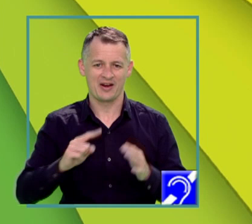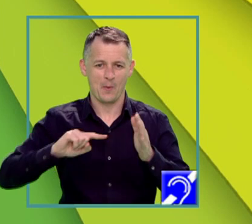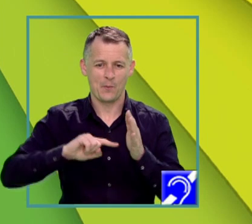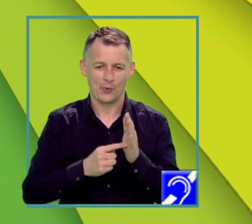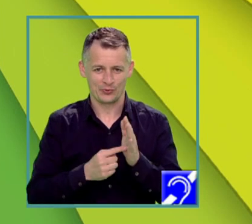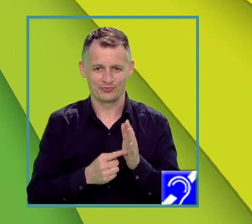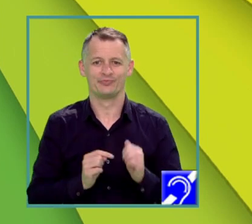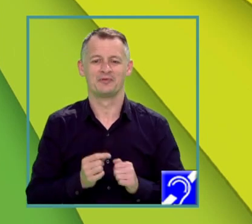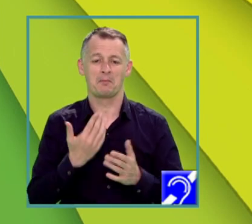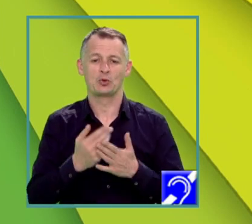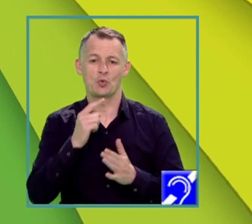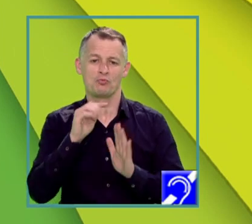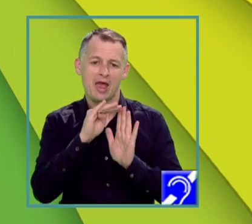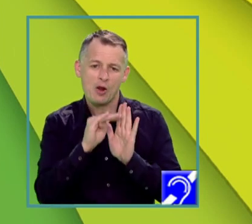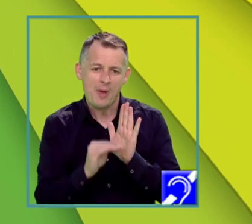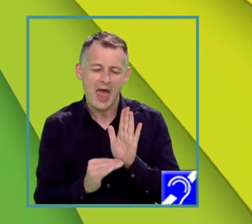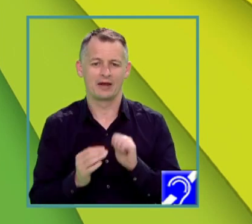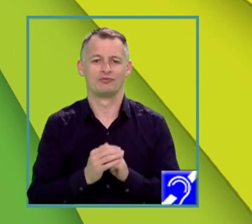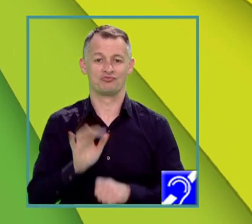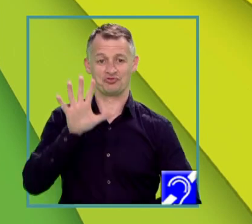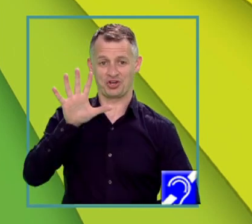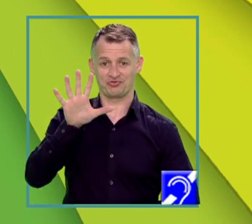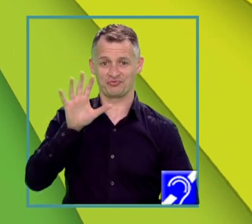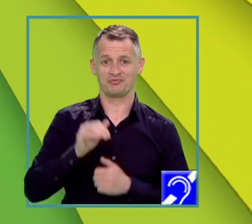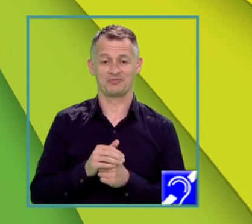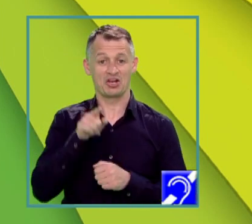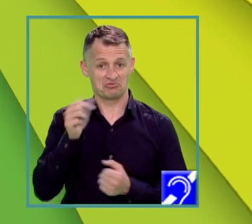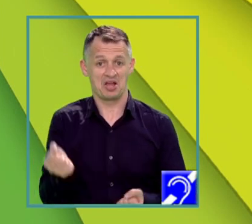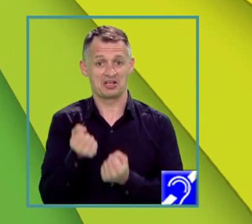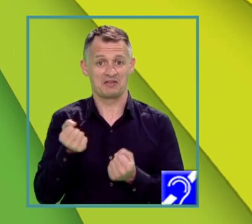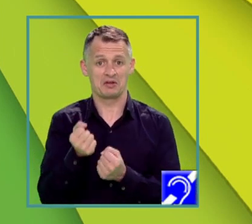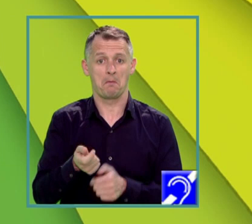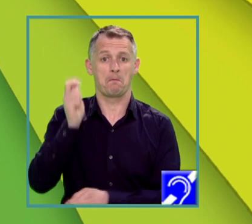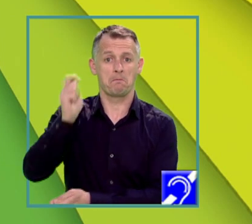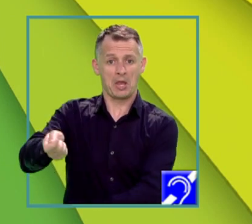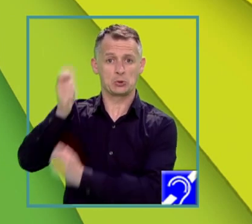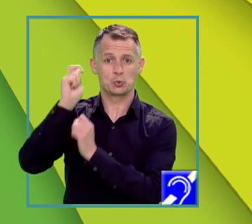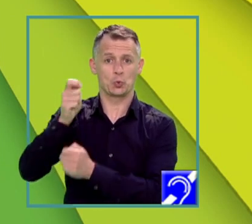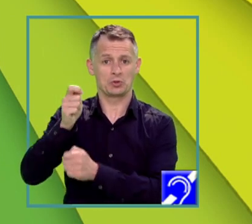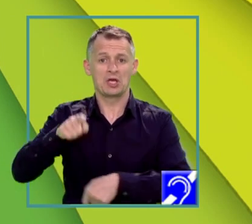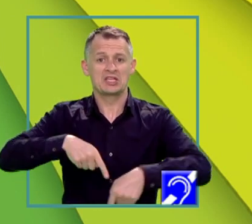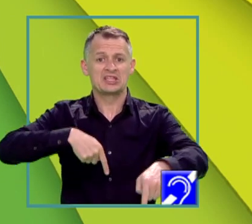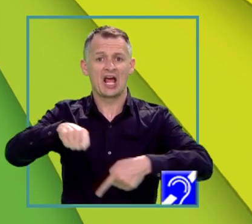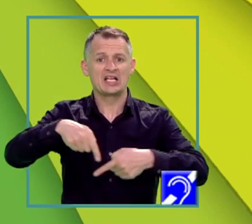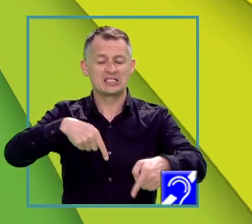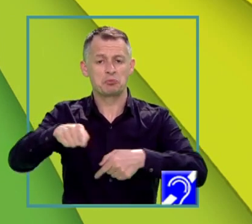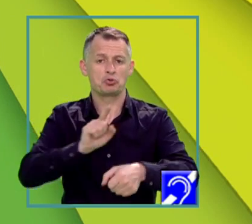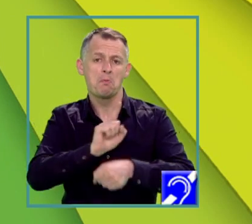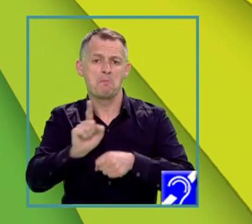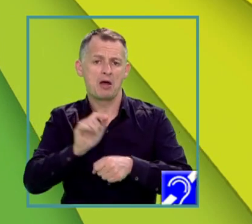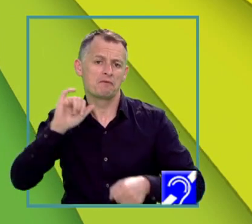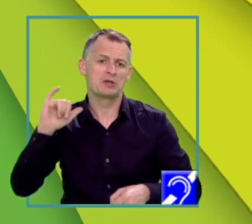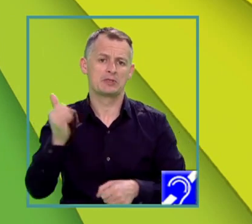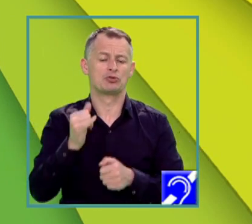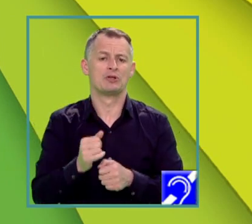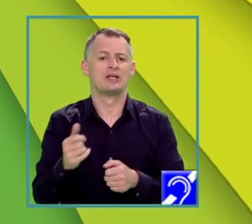am propus chiar cinci astfel de activități pescuit transport exploatarea de